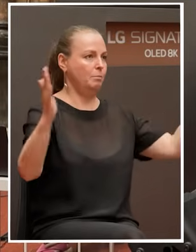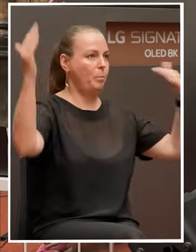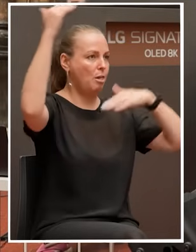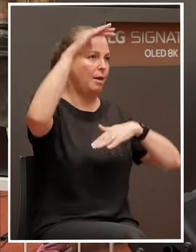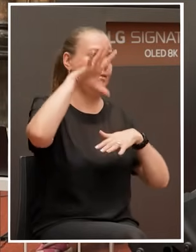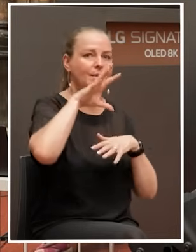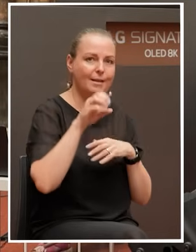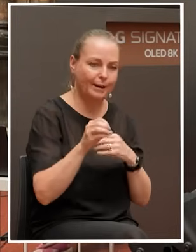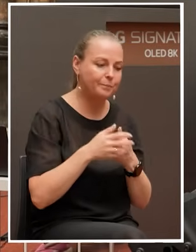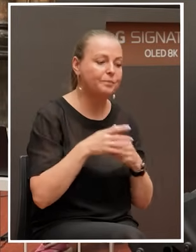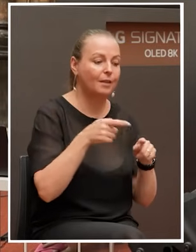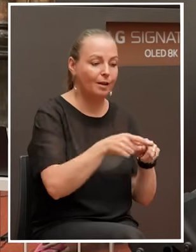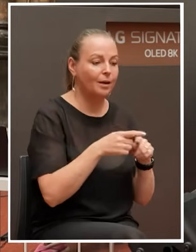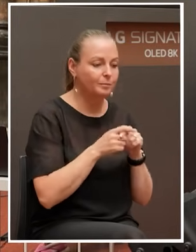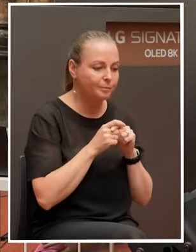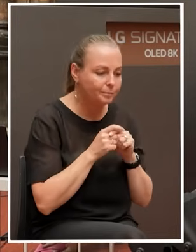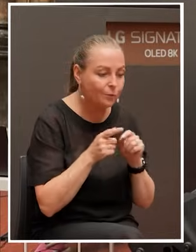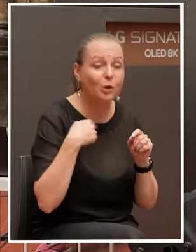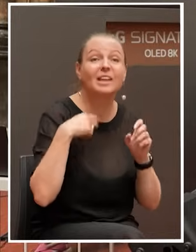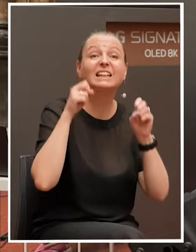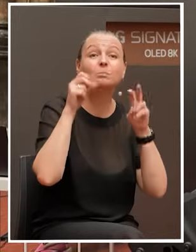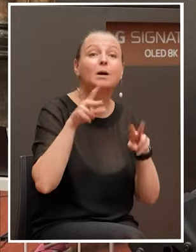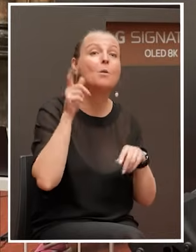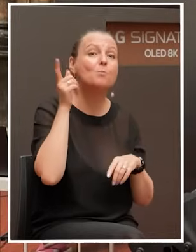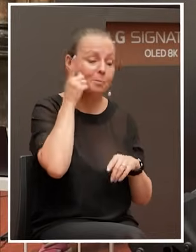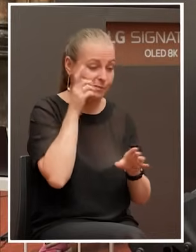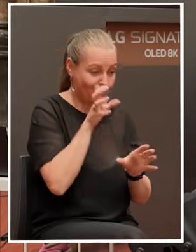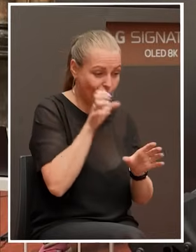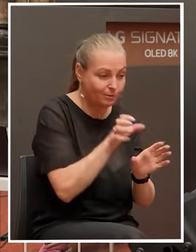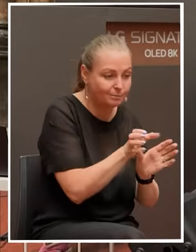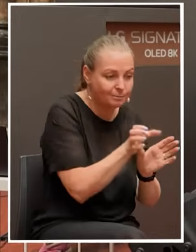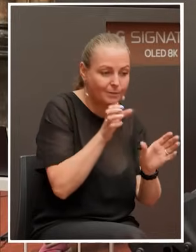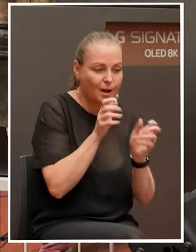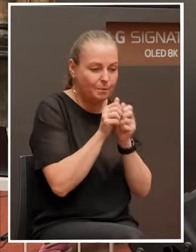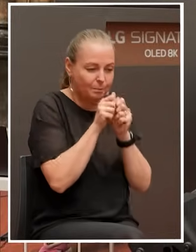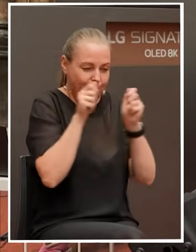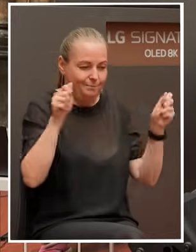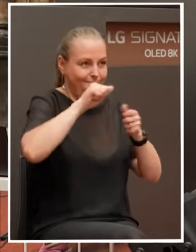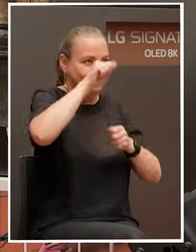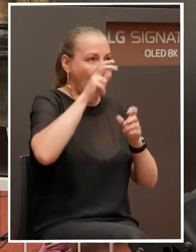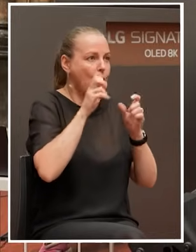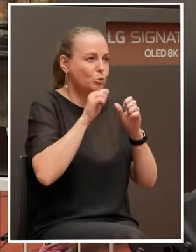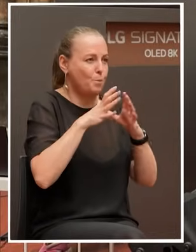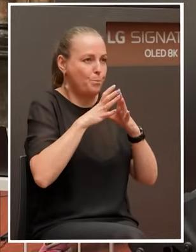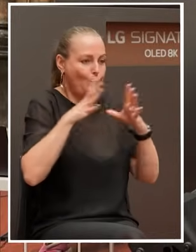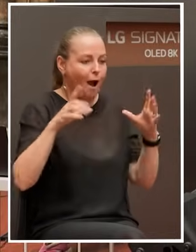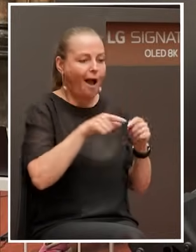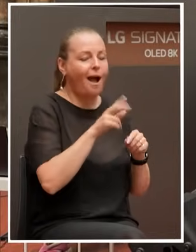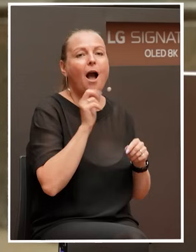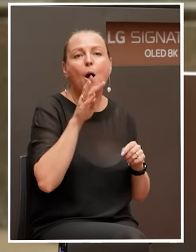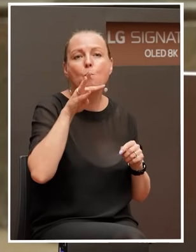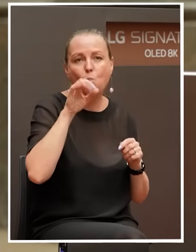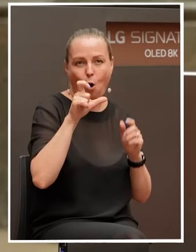Вот это я позавчера приблизил телефон максимально близко. Это те самые мхи,